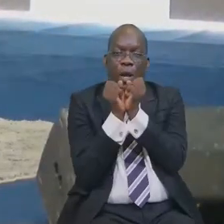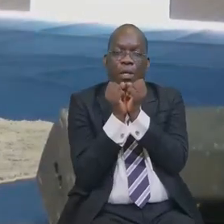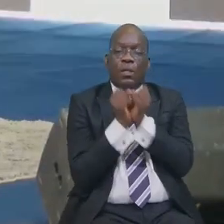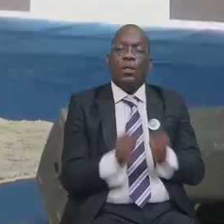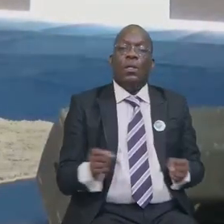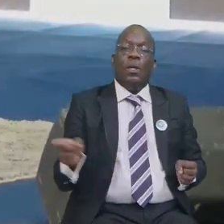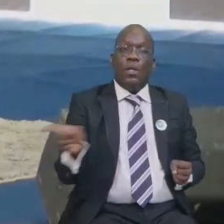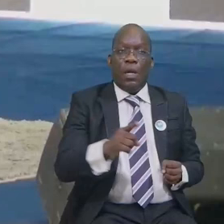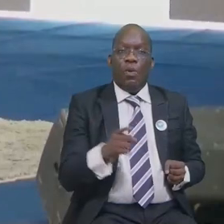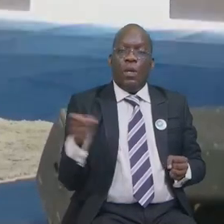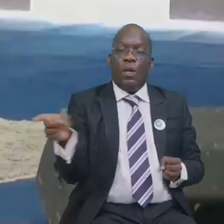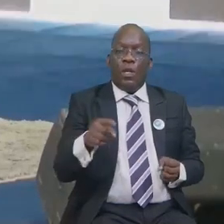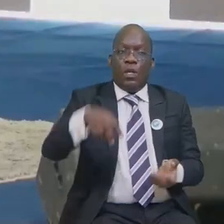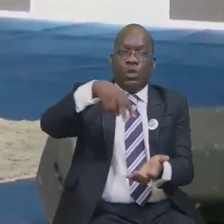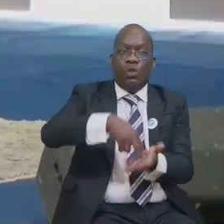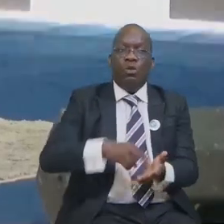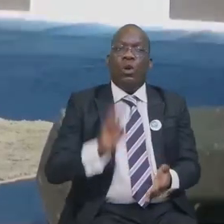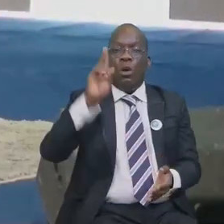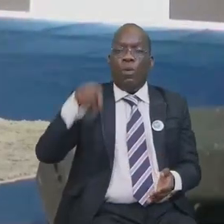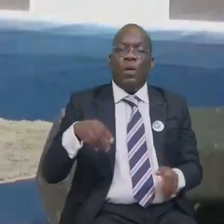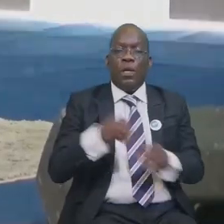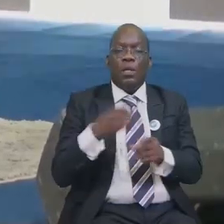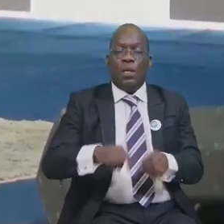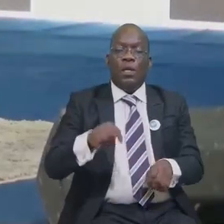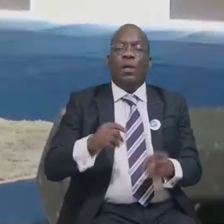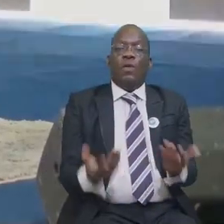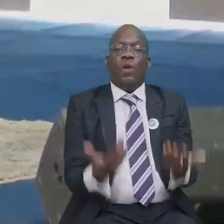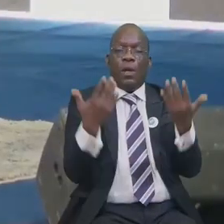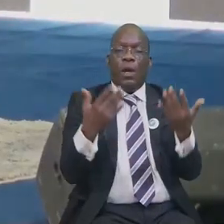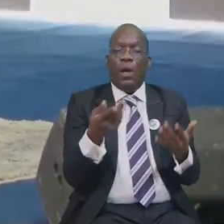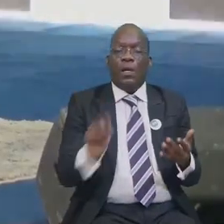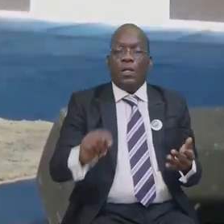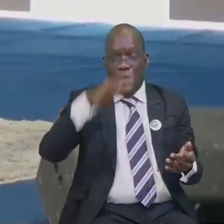la flamme et ils ont marché dans la flamme. Et le Fils de